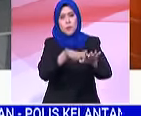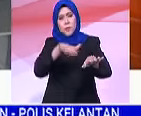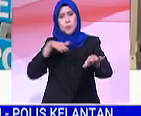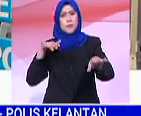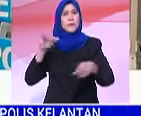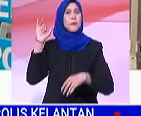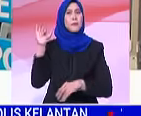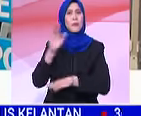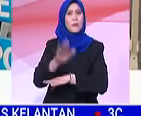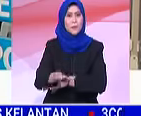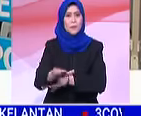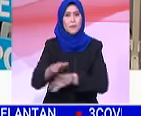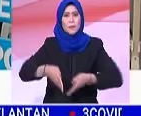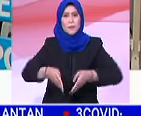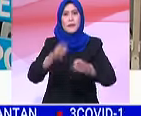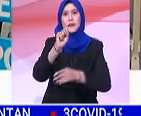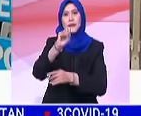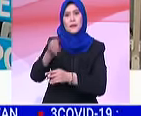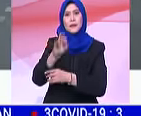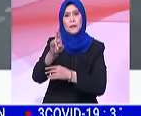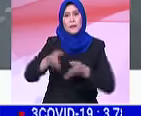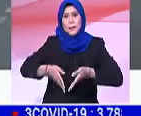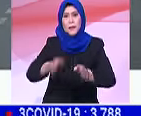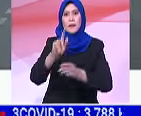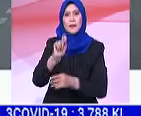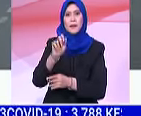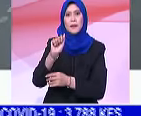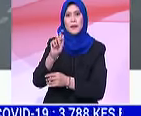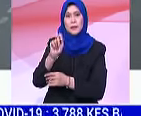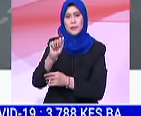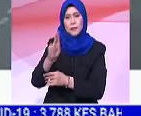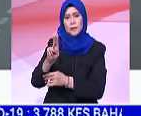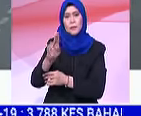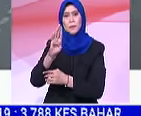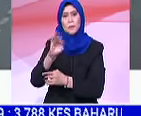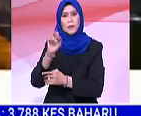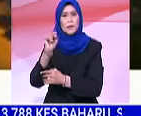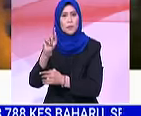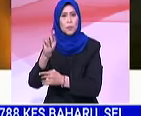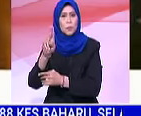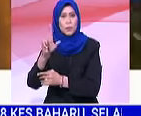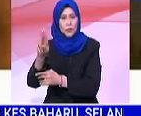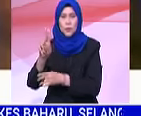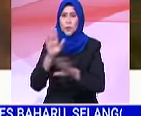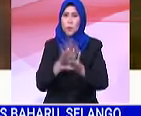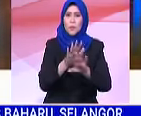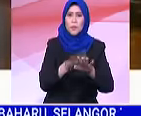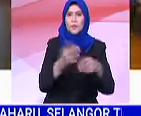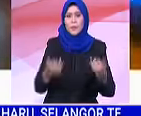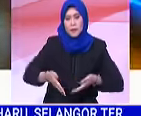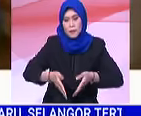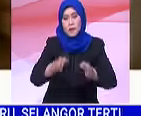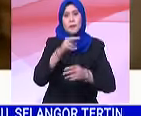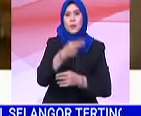petang semalam di laluan SJR Jalan Tatau Bintulu berdekatan persimpangan Jepak, Jalan Tun Hussein On